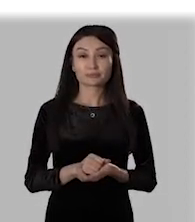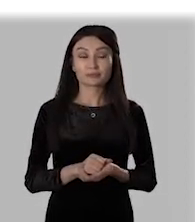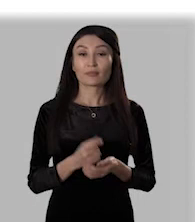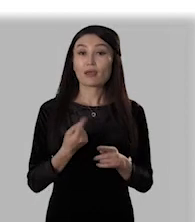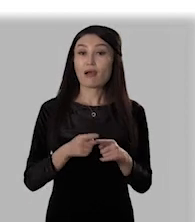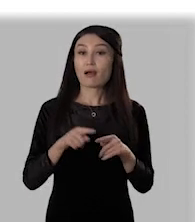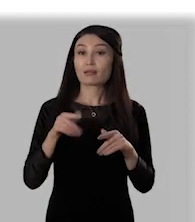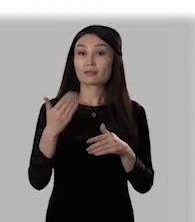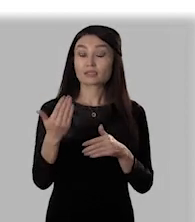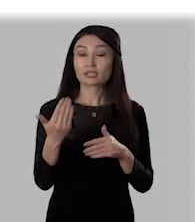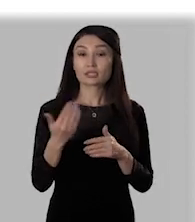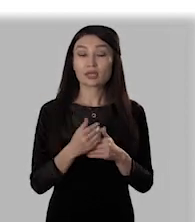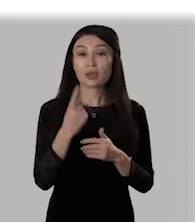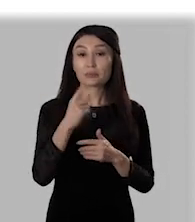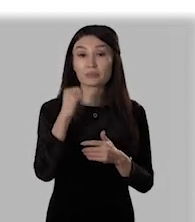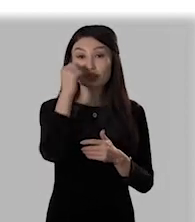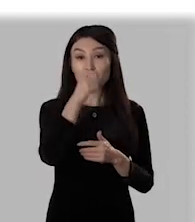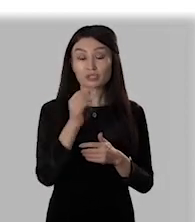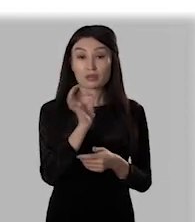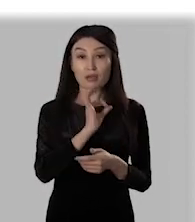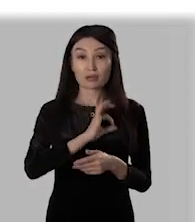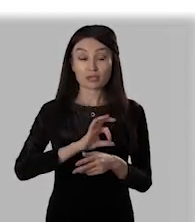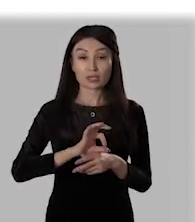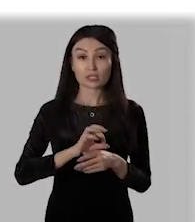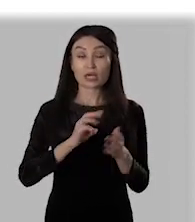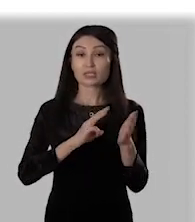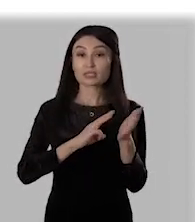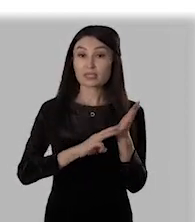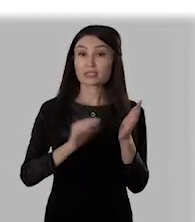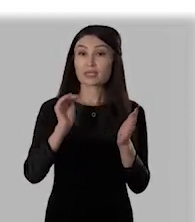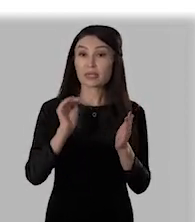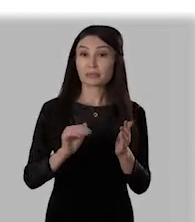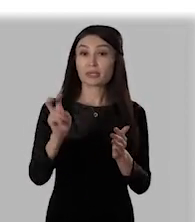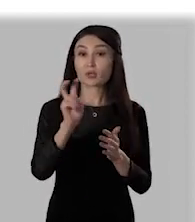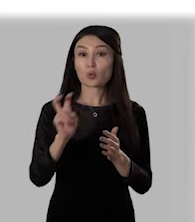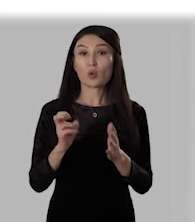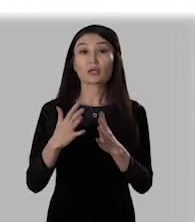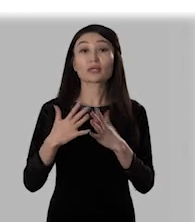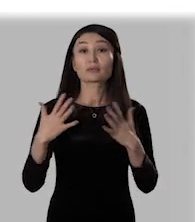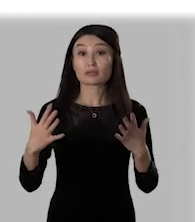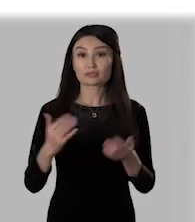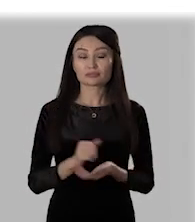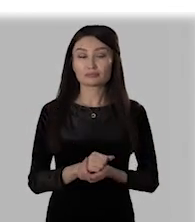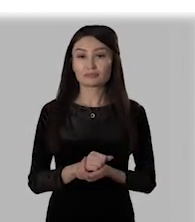Ал жерде бир жылдык киреши 80 000 доллардан ашык экен.